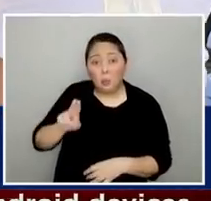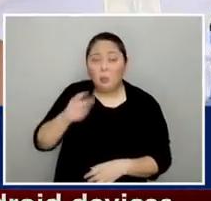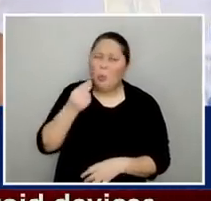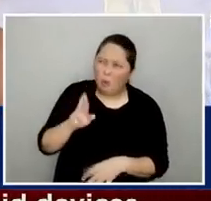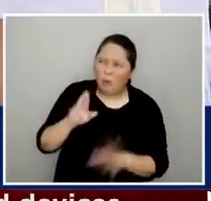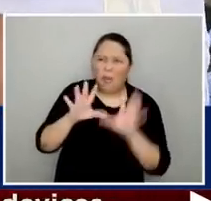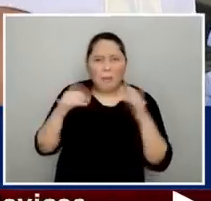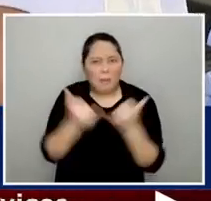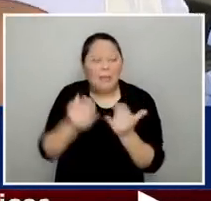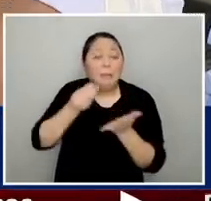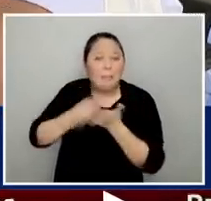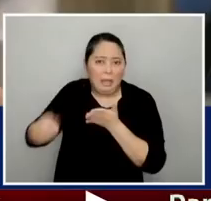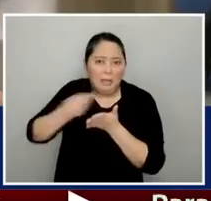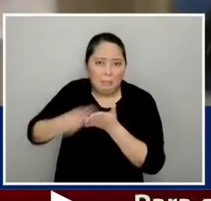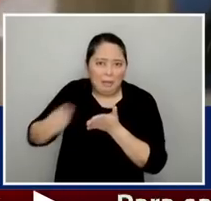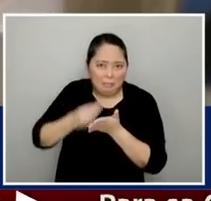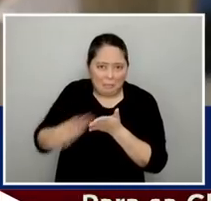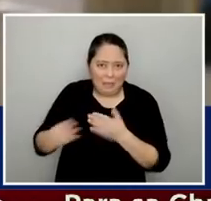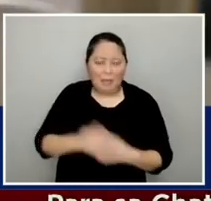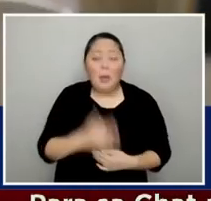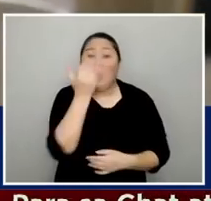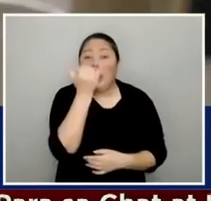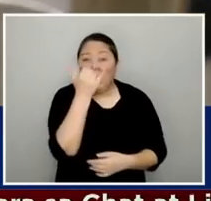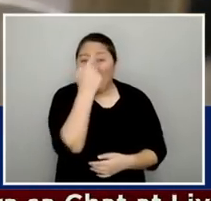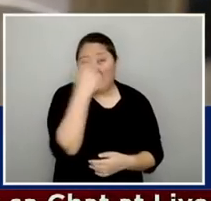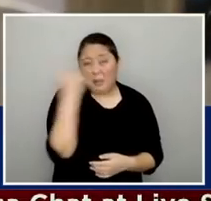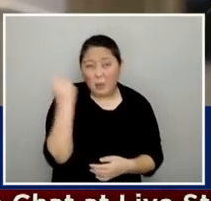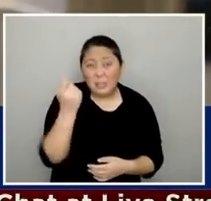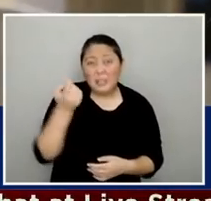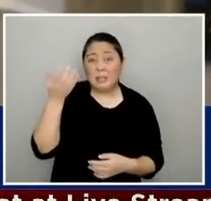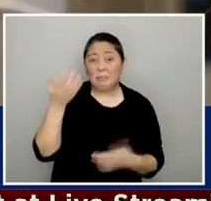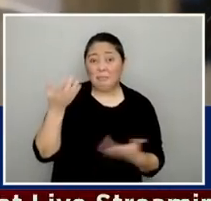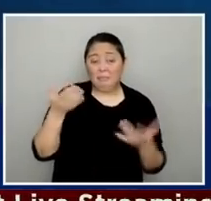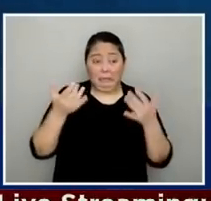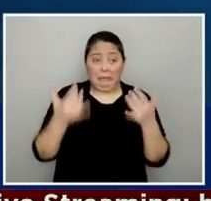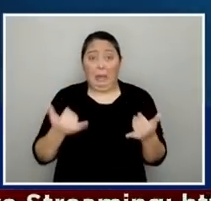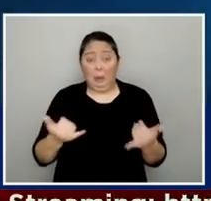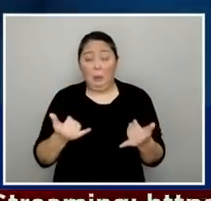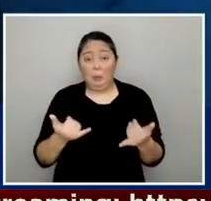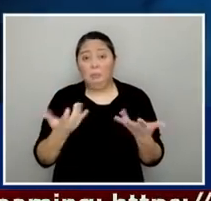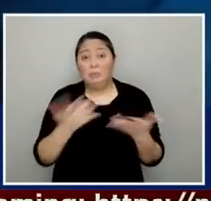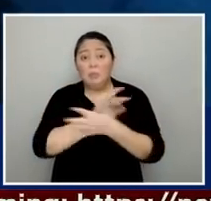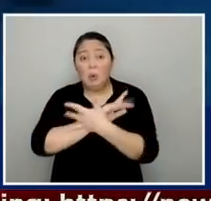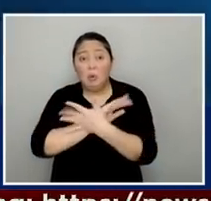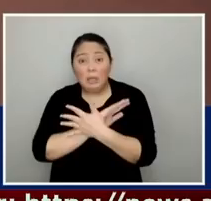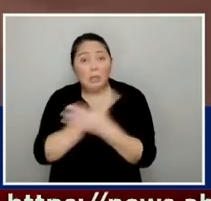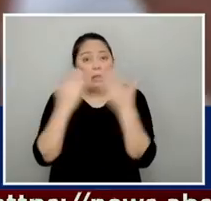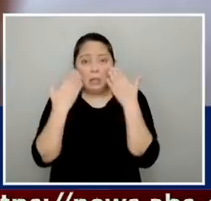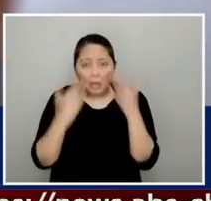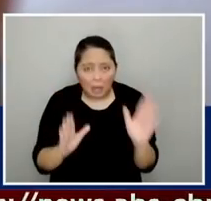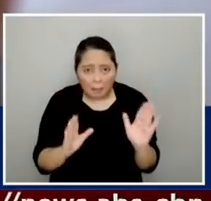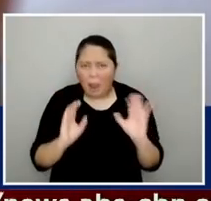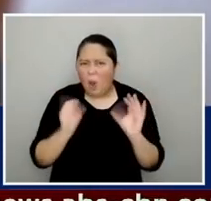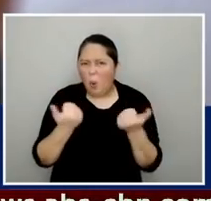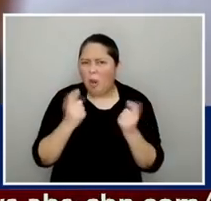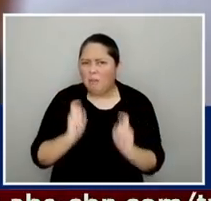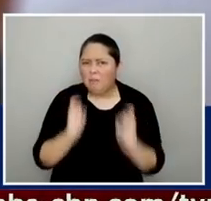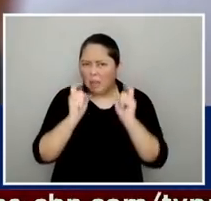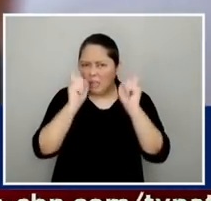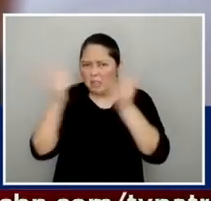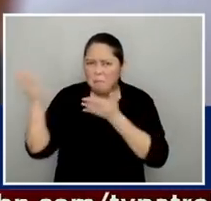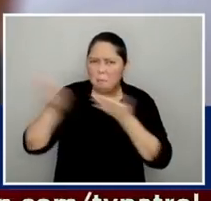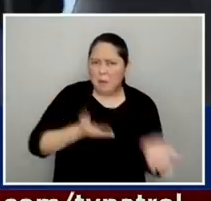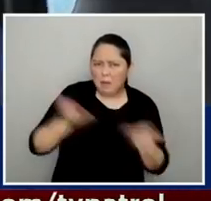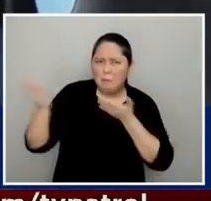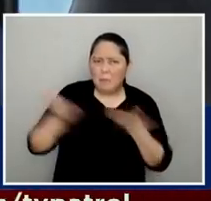walang makagarantiya kung gaano karami at kabilis maide-deliver ng manufacturers ang COVID vaccines. Kaya nagdesisyon ng gobyernong